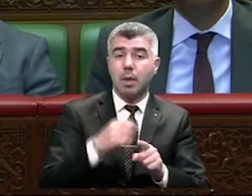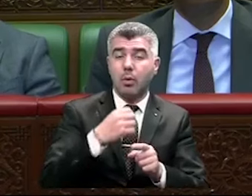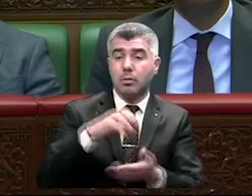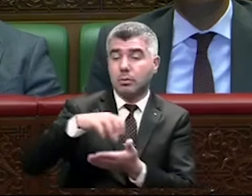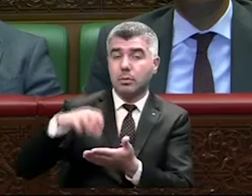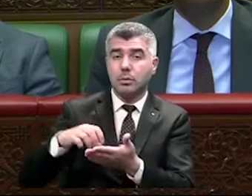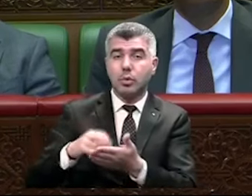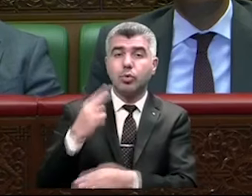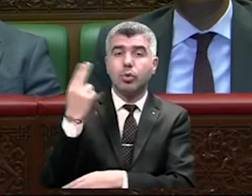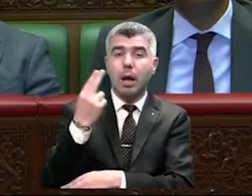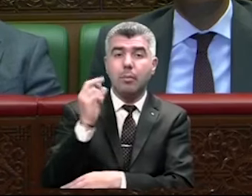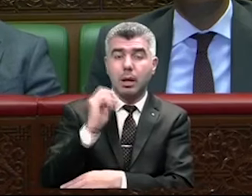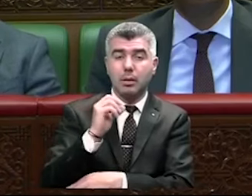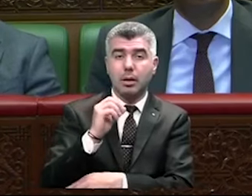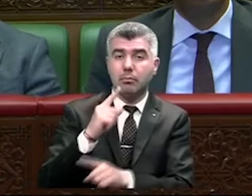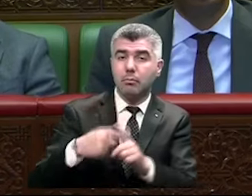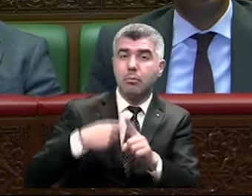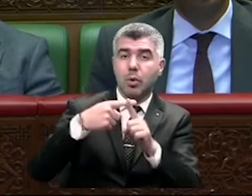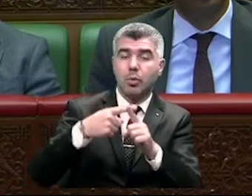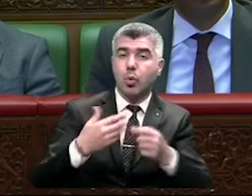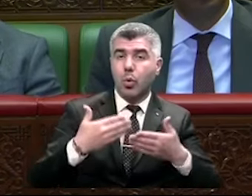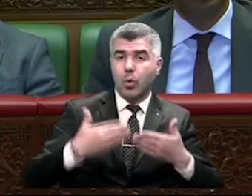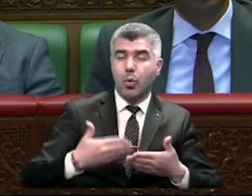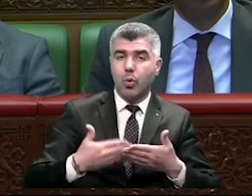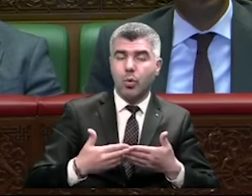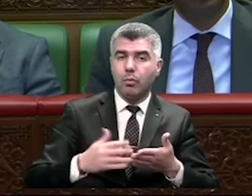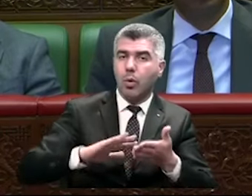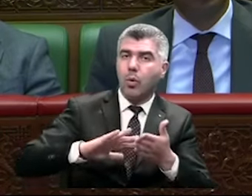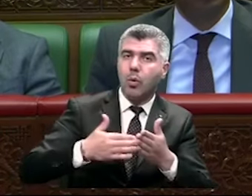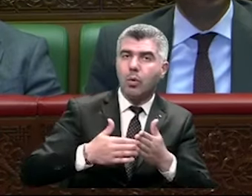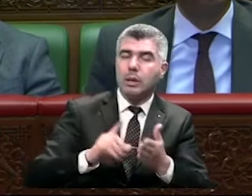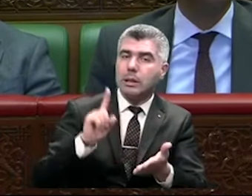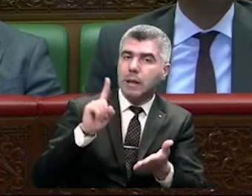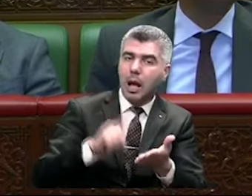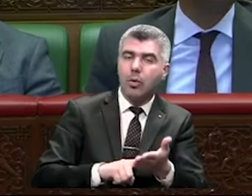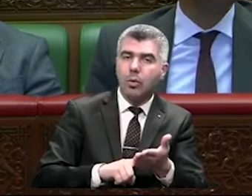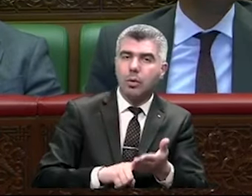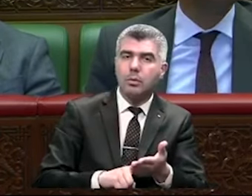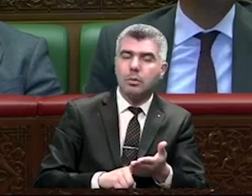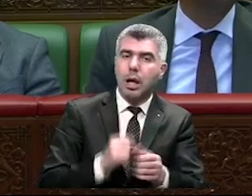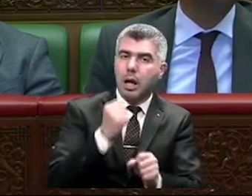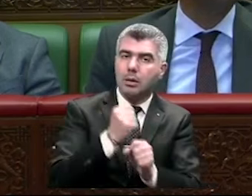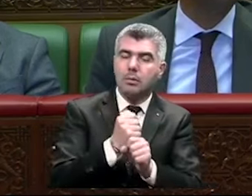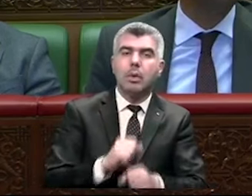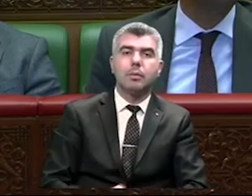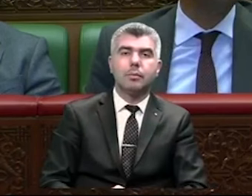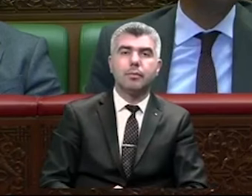الاحياء الجامعيه تستدعي اليوم من جميعا ضروره العمل على ما يلي سم تشريح خاص